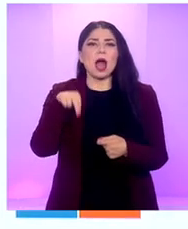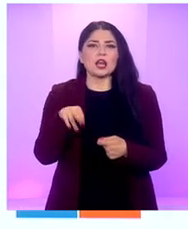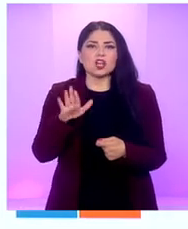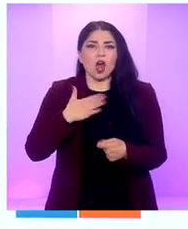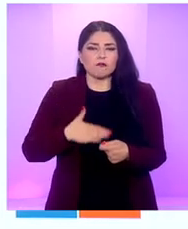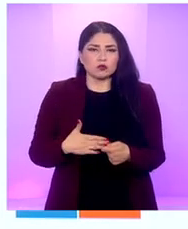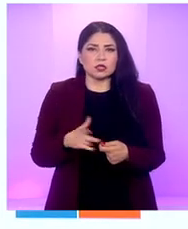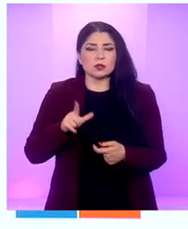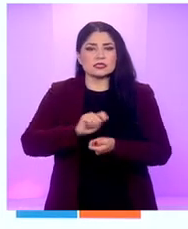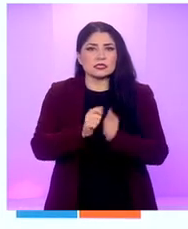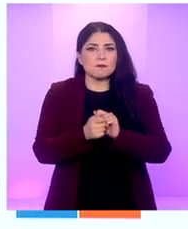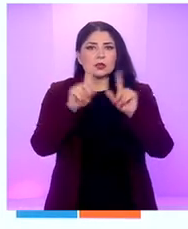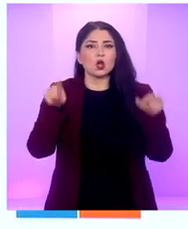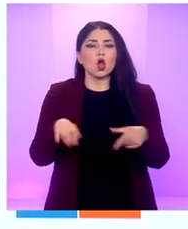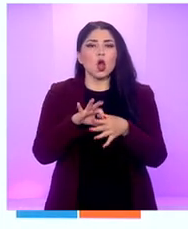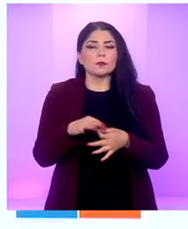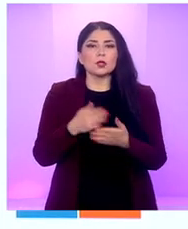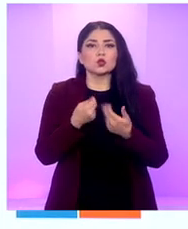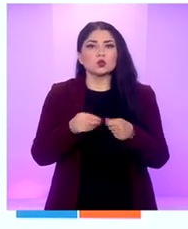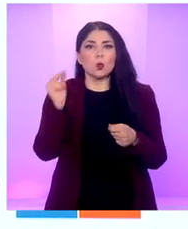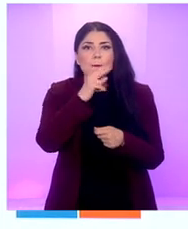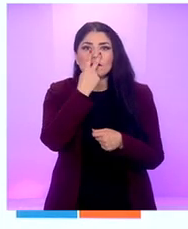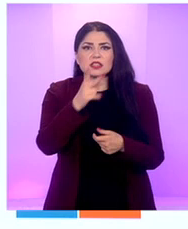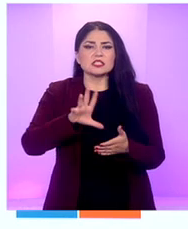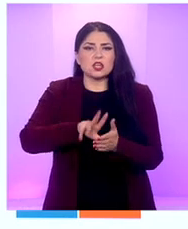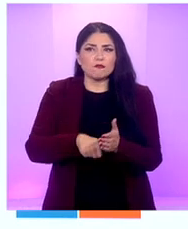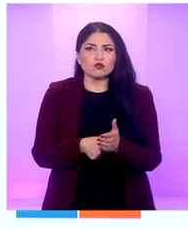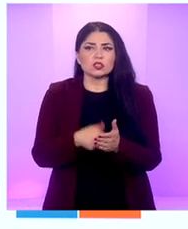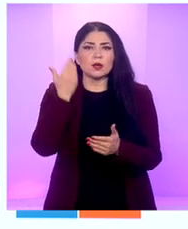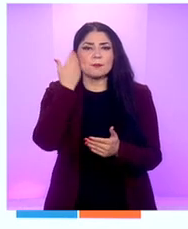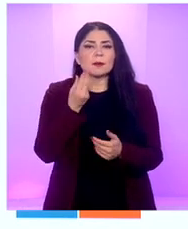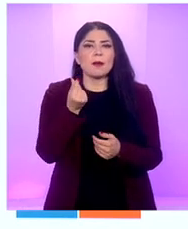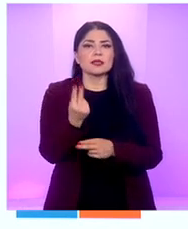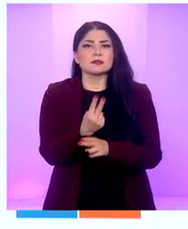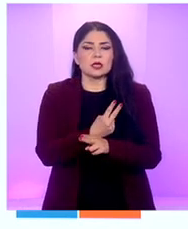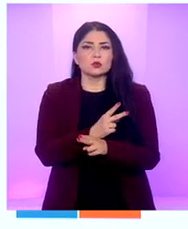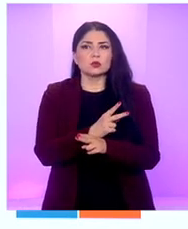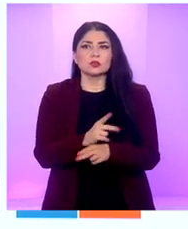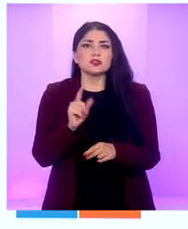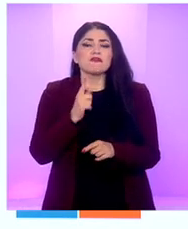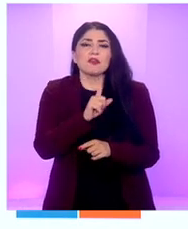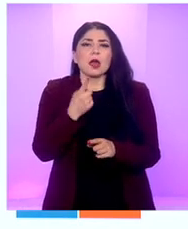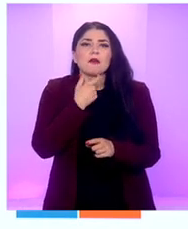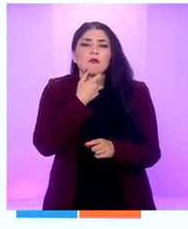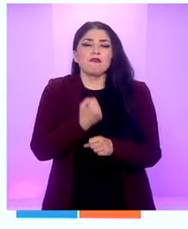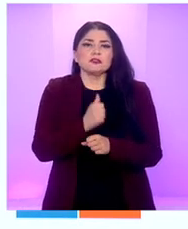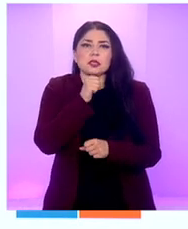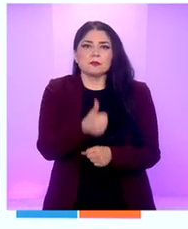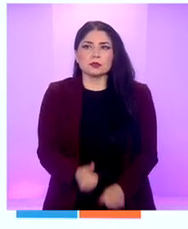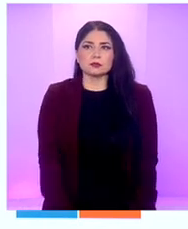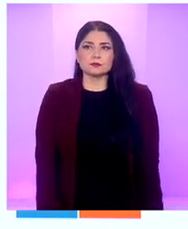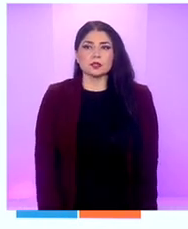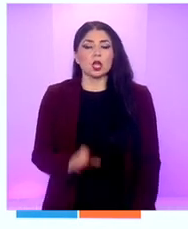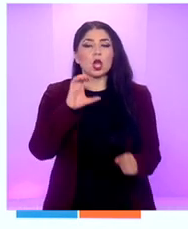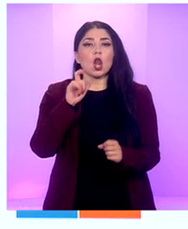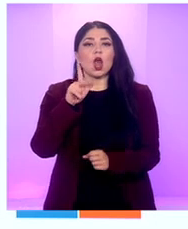să schimbăm aceste contracte prin care toată lumea vede că se fură sărit peste bani Publici și se ridică din umeri de aceea Clotilde Armand are